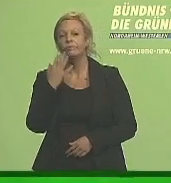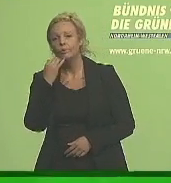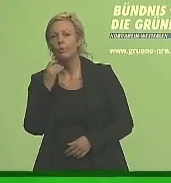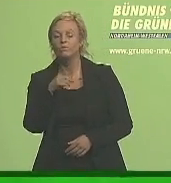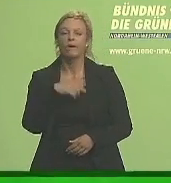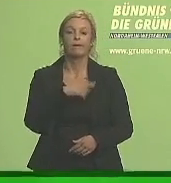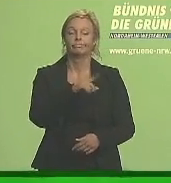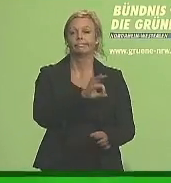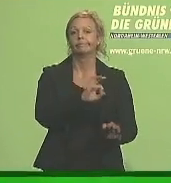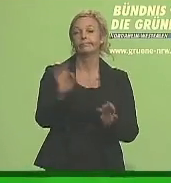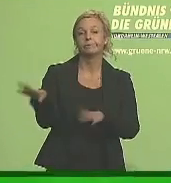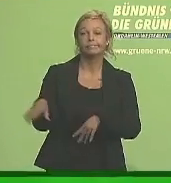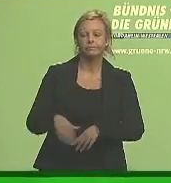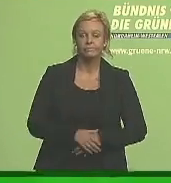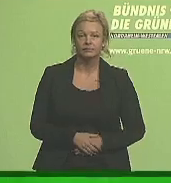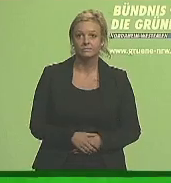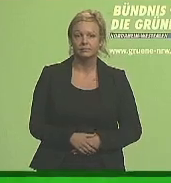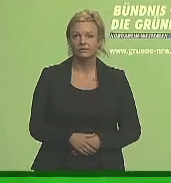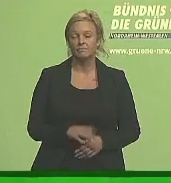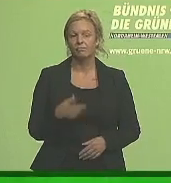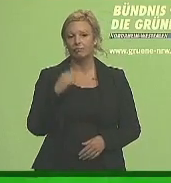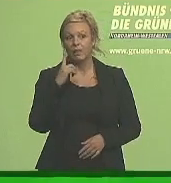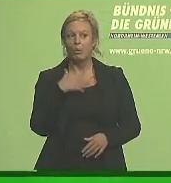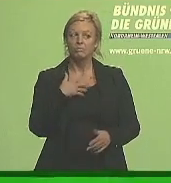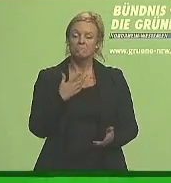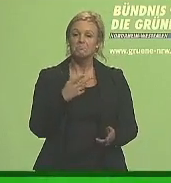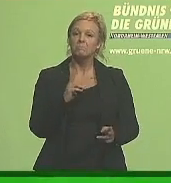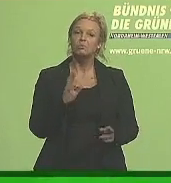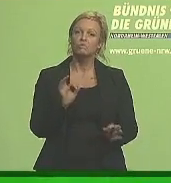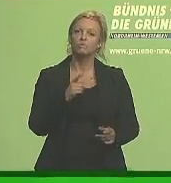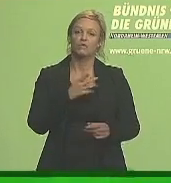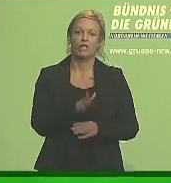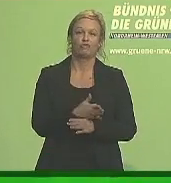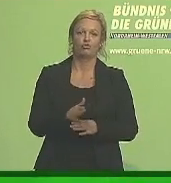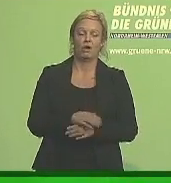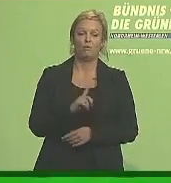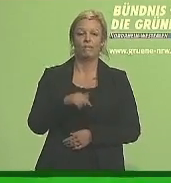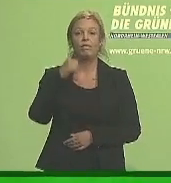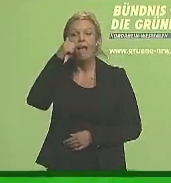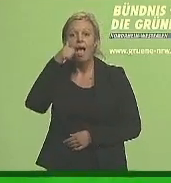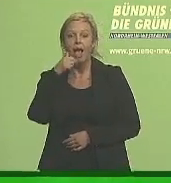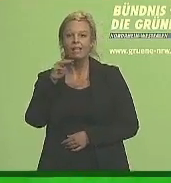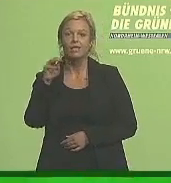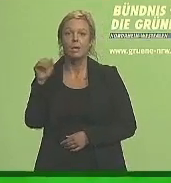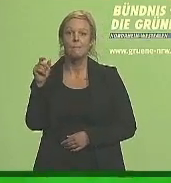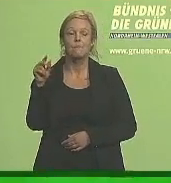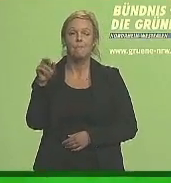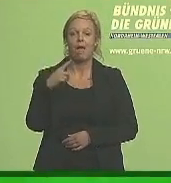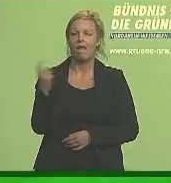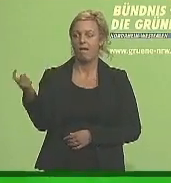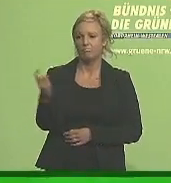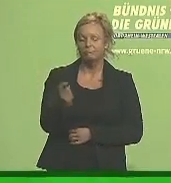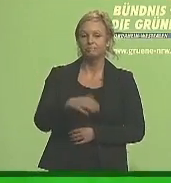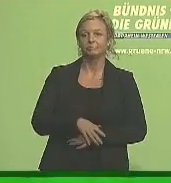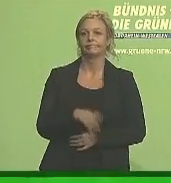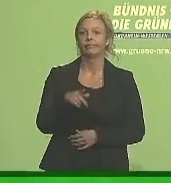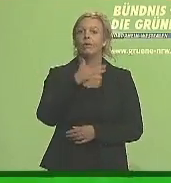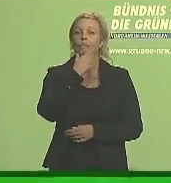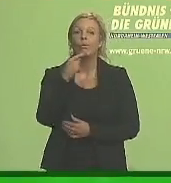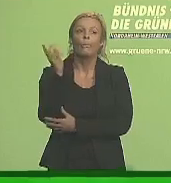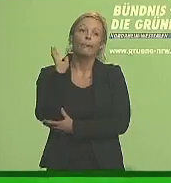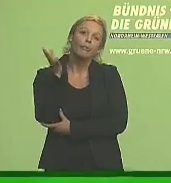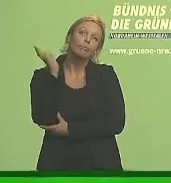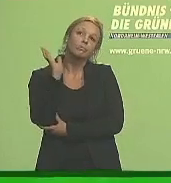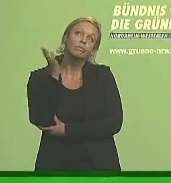worden, möglicherweise zu Recht. Und dann ist Herr Altmaier gekommen und sollte mit allen schönen Reden und es voranbringen.